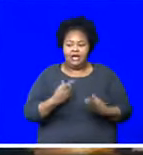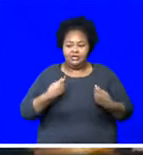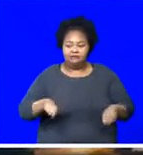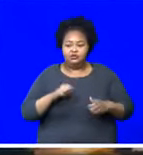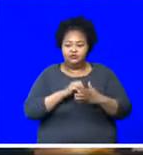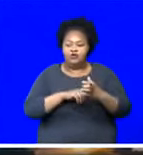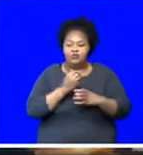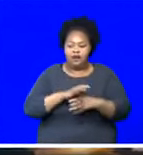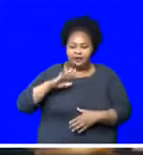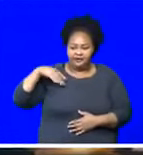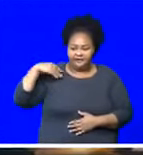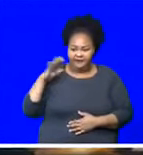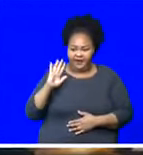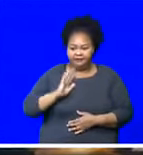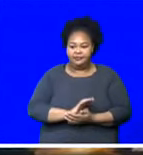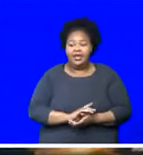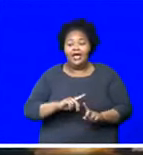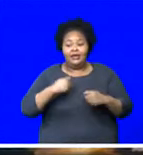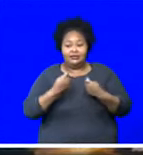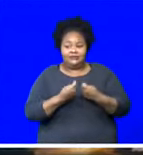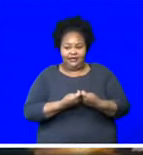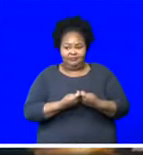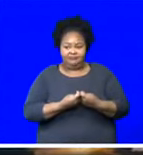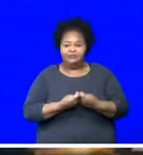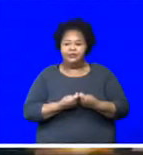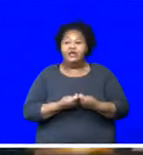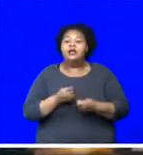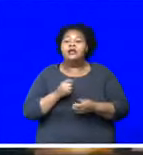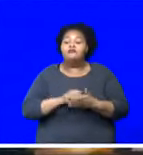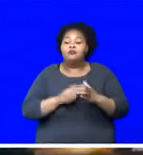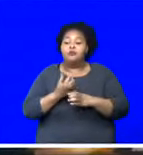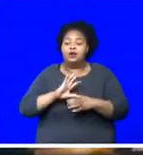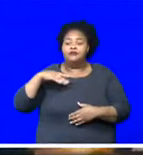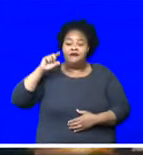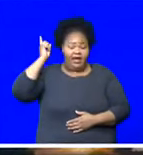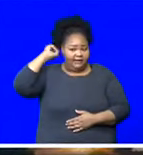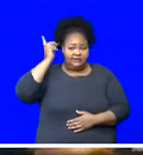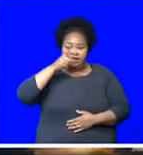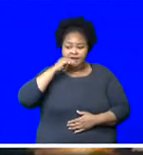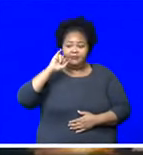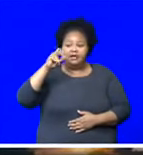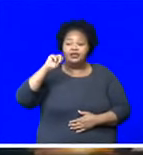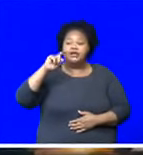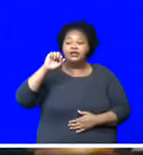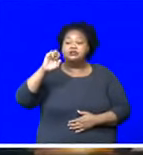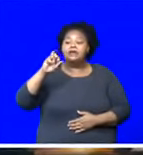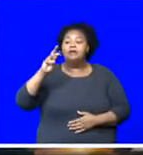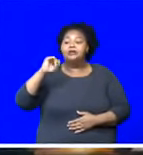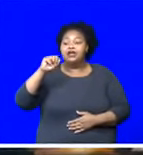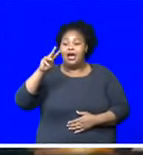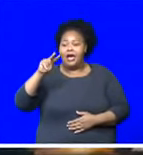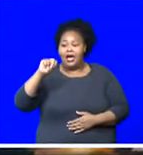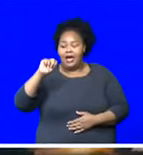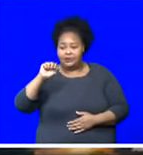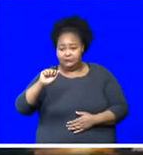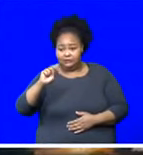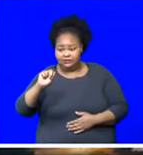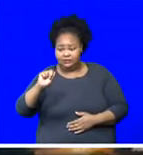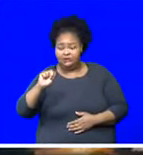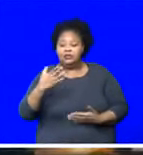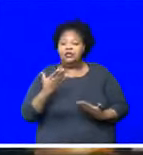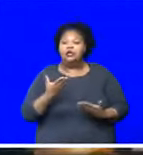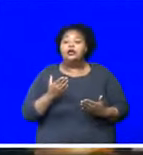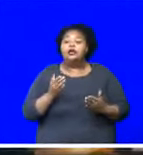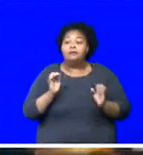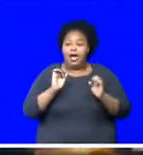Kutemidlalo letibuya ngaphandle kwakuleli licembu le-Inter Milan la-7 lase-Italy selivumelene nelicembu le-Chelsea lase-Englandi kuthi umdlali